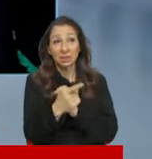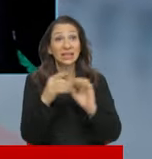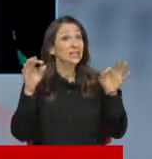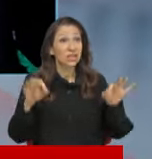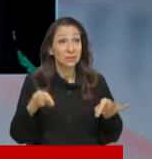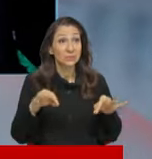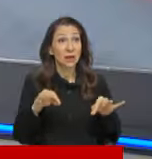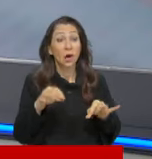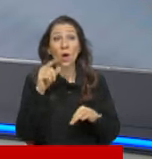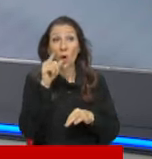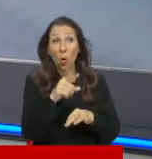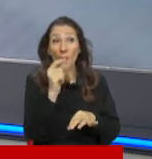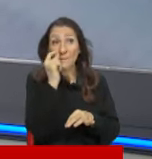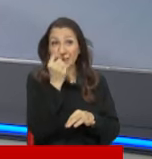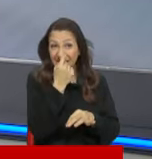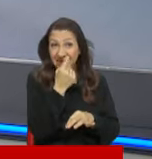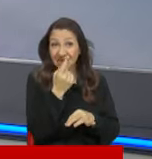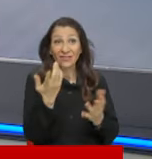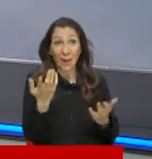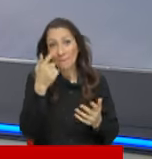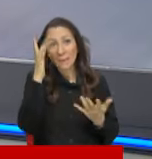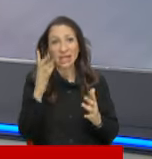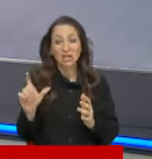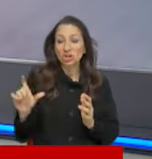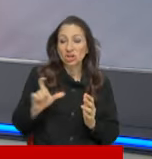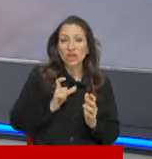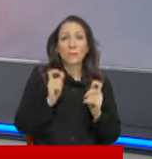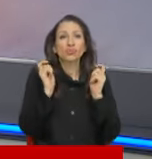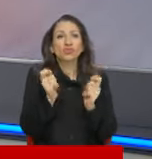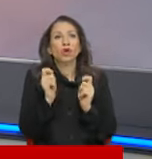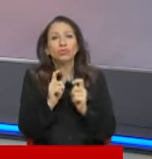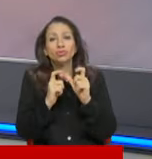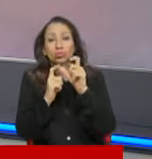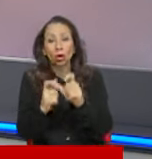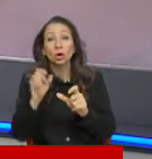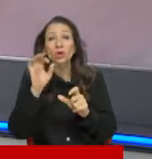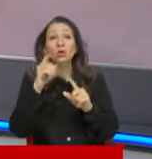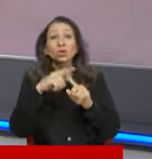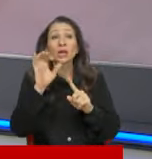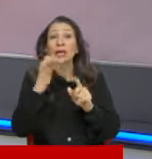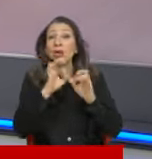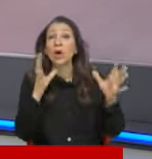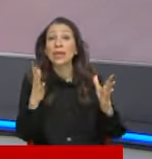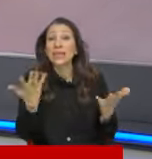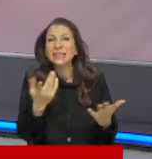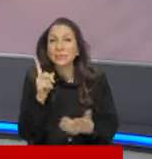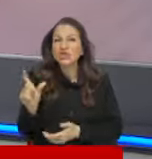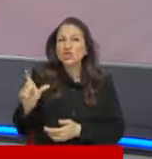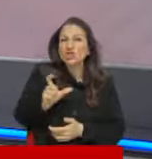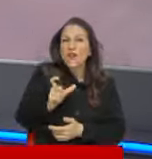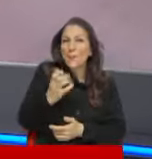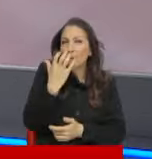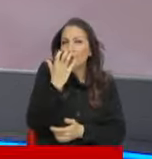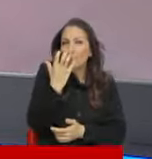Şimdi o basit ve belki de yanıtlanması zor soruya Turgut Altınok nasıl bir yanıt